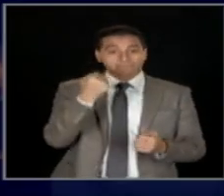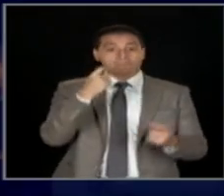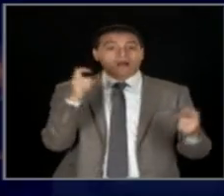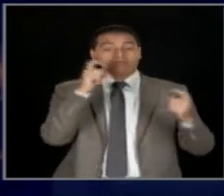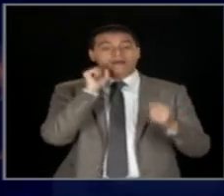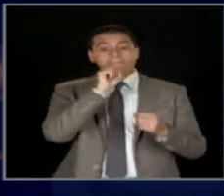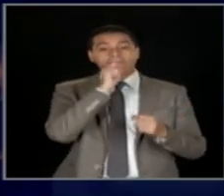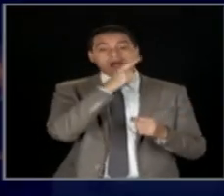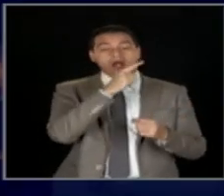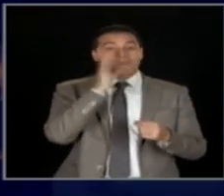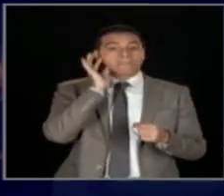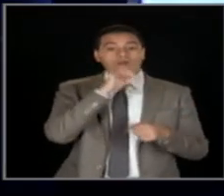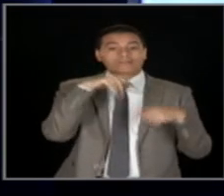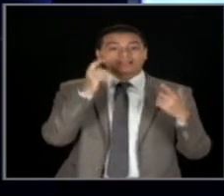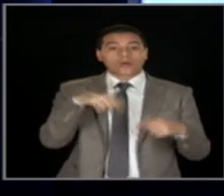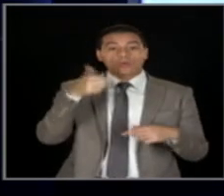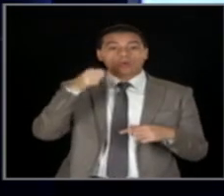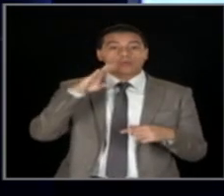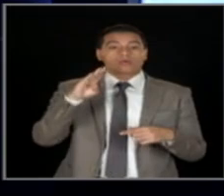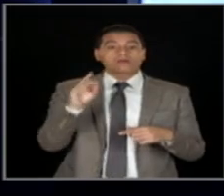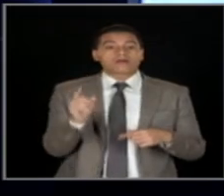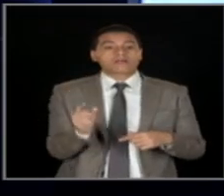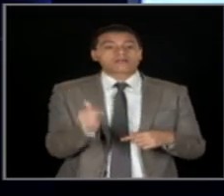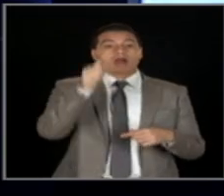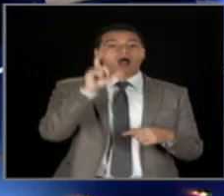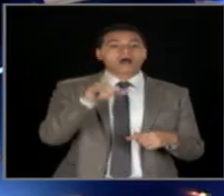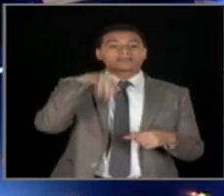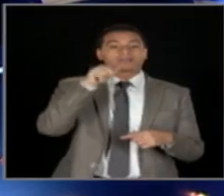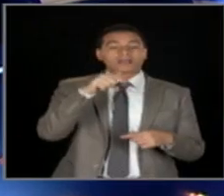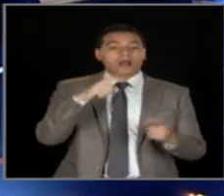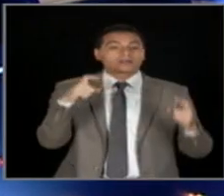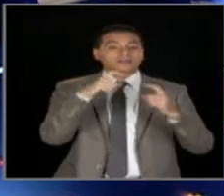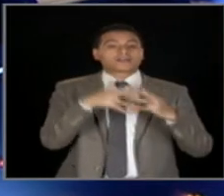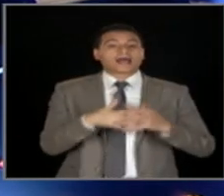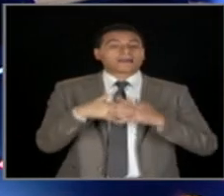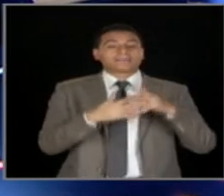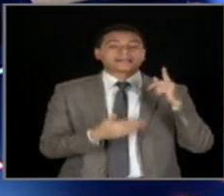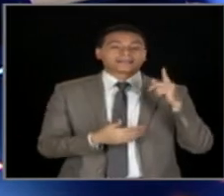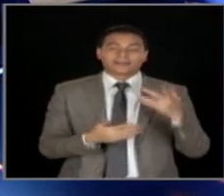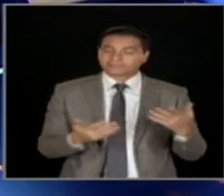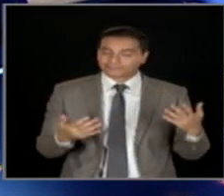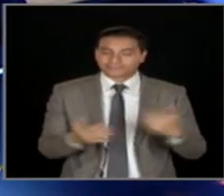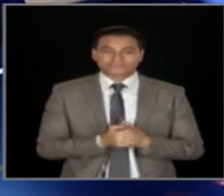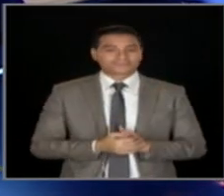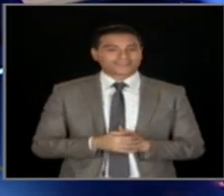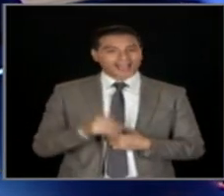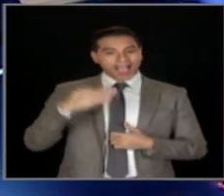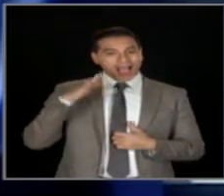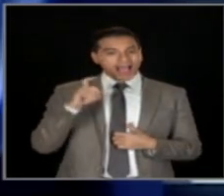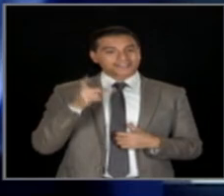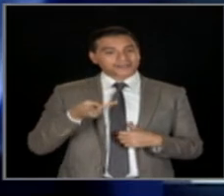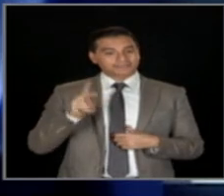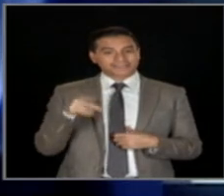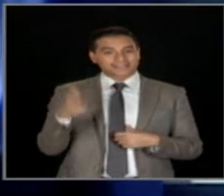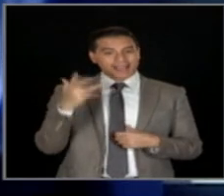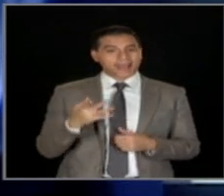اوكرانيا. بطل اوكرانيا كسبه مرتين الماتش، تعال. والبطوله كانت في الاباما في امريكا. حسن عروس بقى